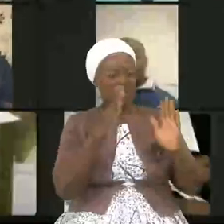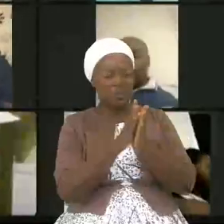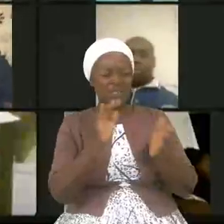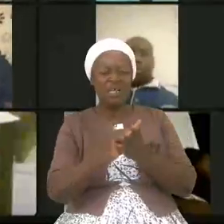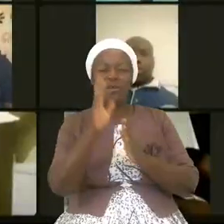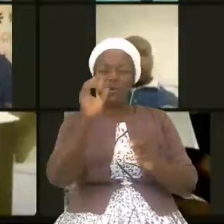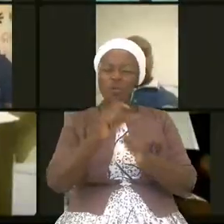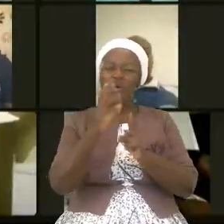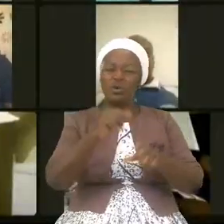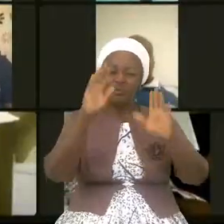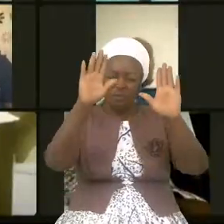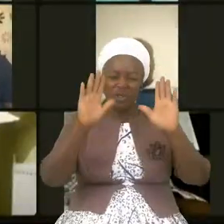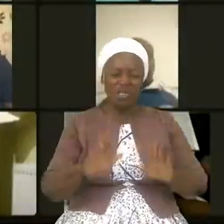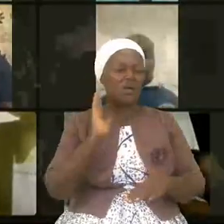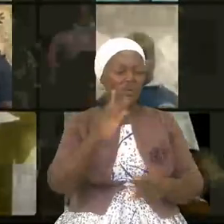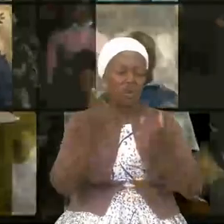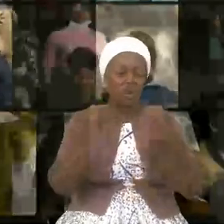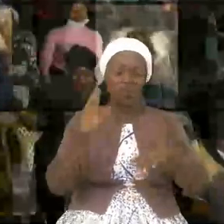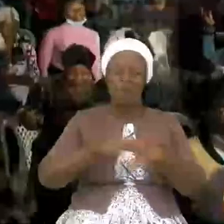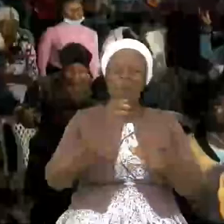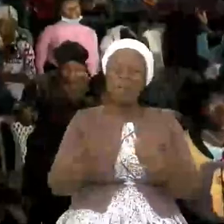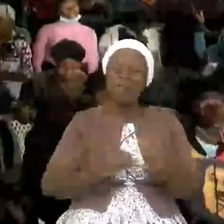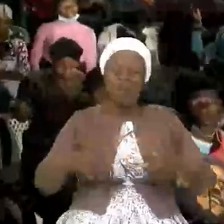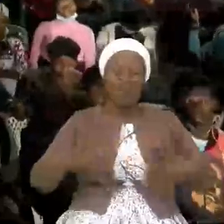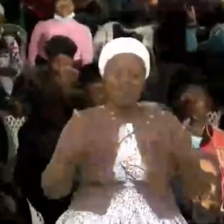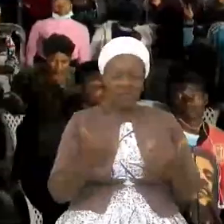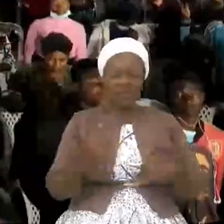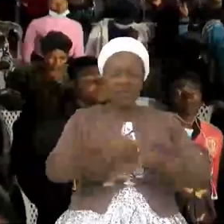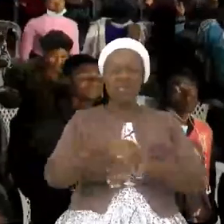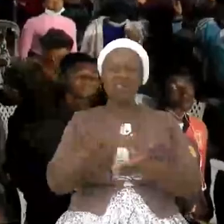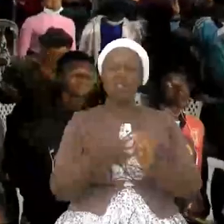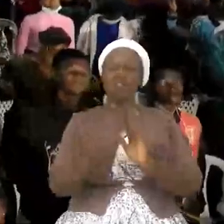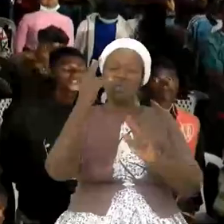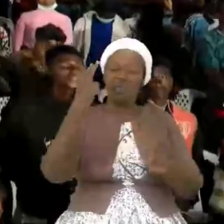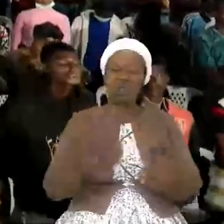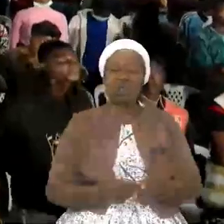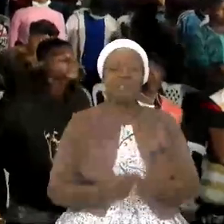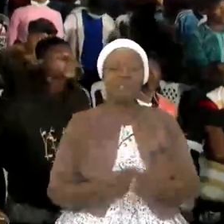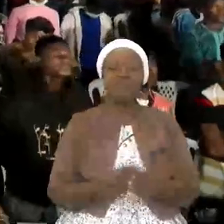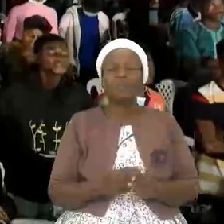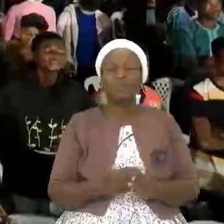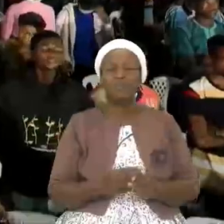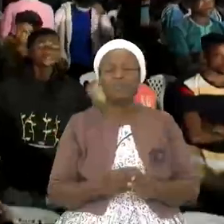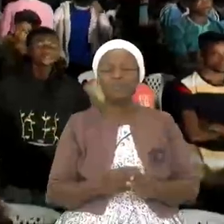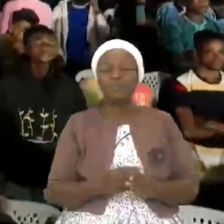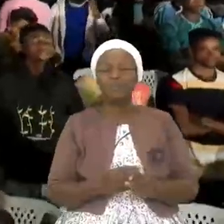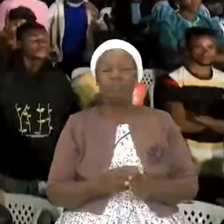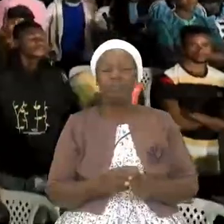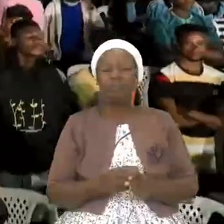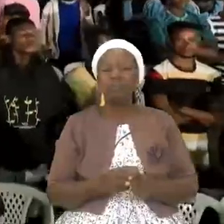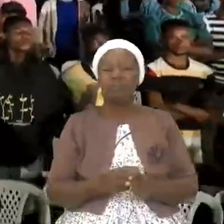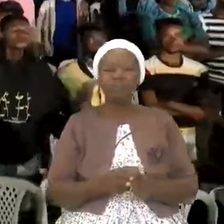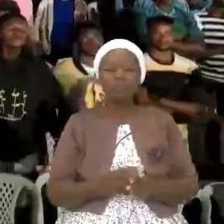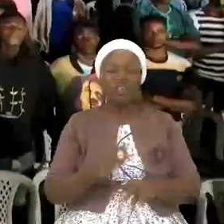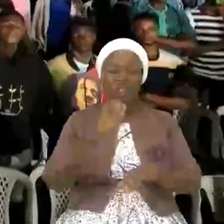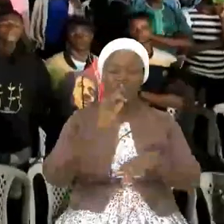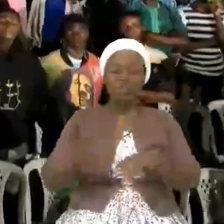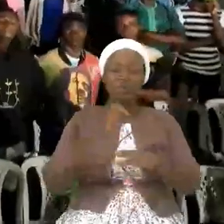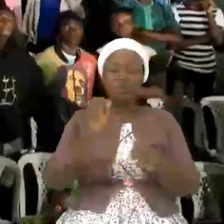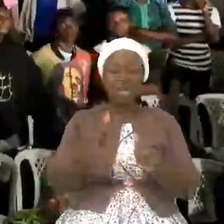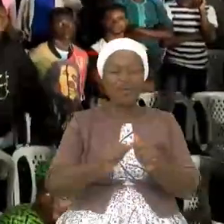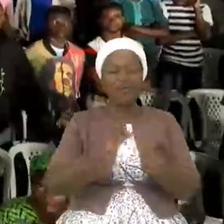ta parole de prodige vienne sur chacun, ce soit au nom de Jésus.